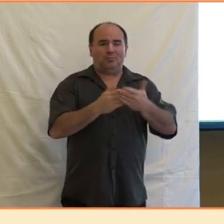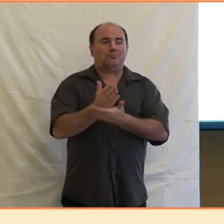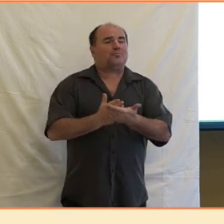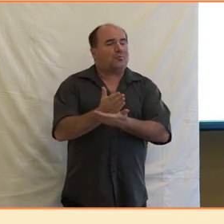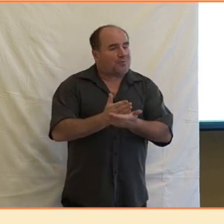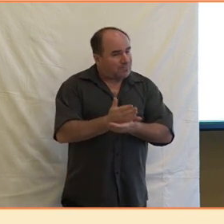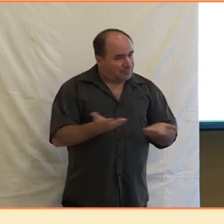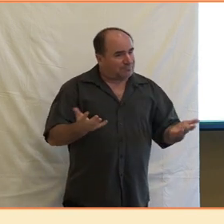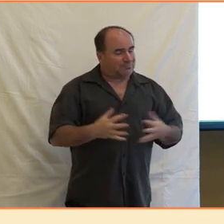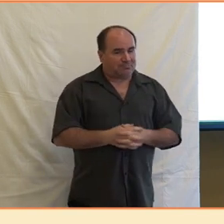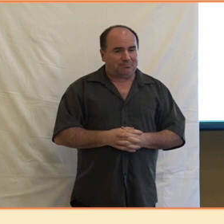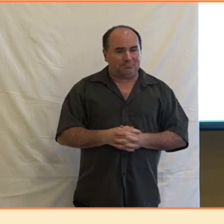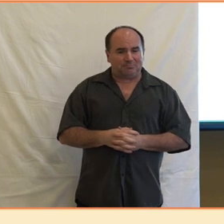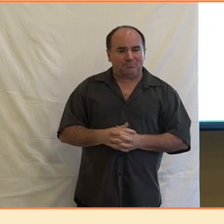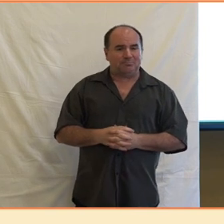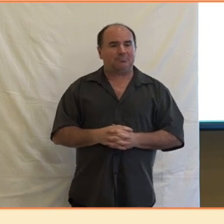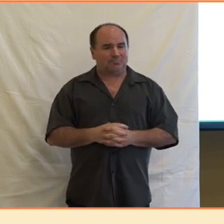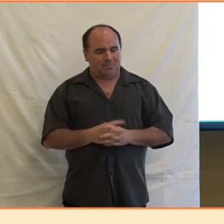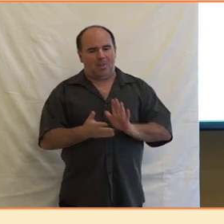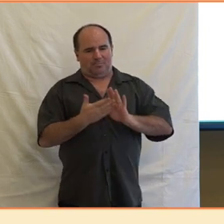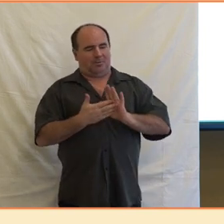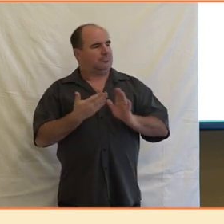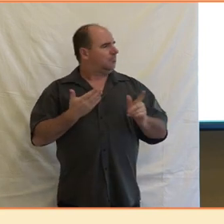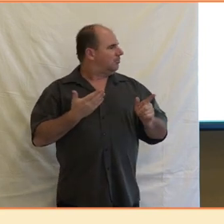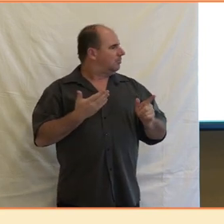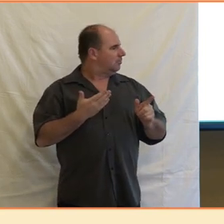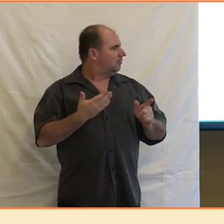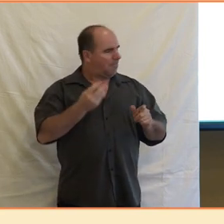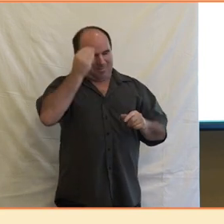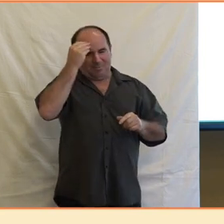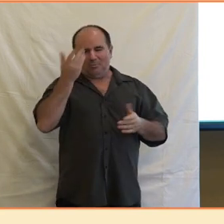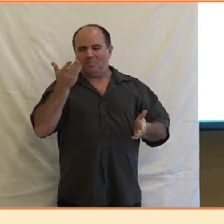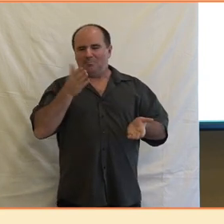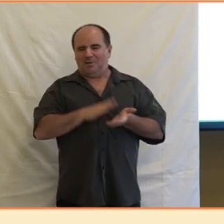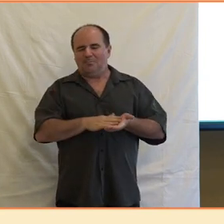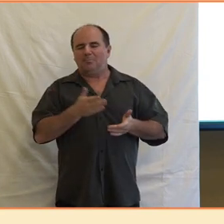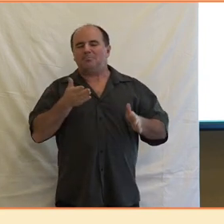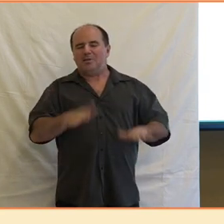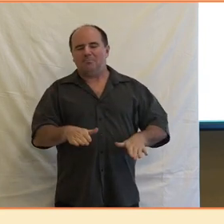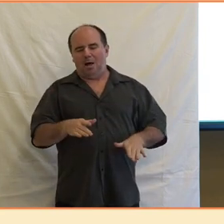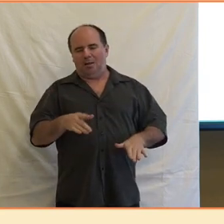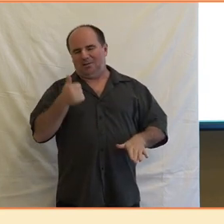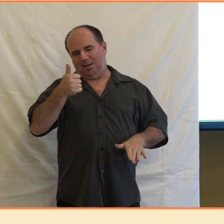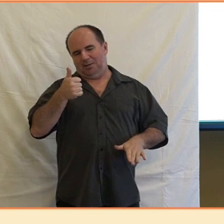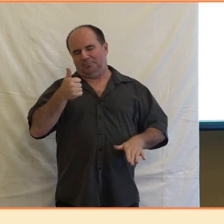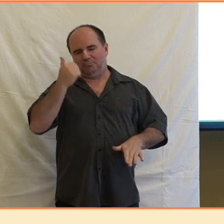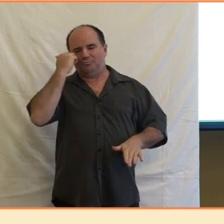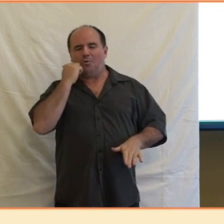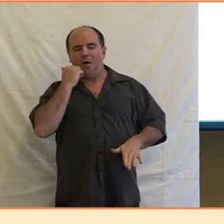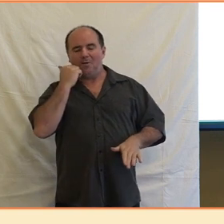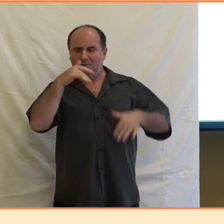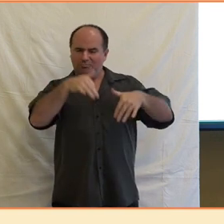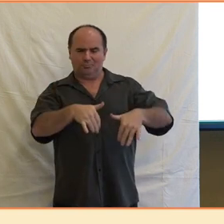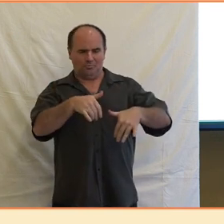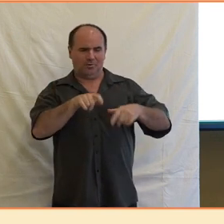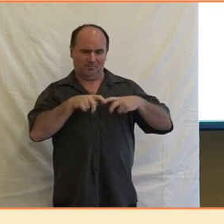Konkrétně třeba tady byl zmíněn případ jednoho účastníka té naší skupiny,